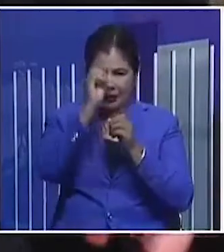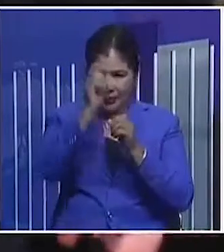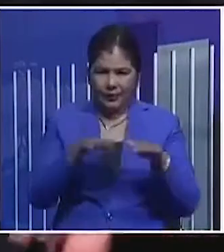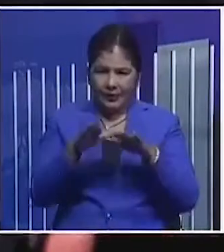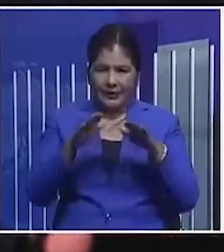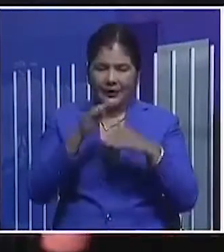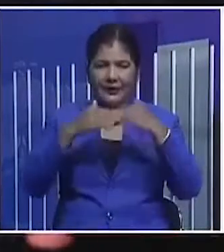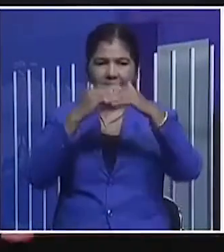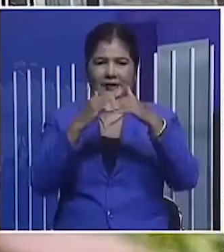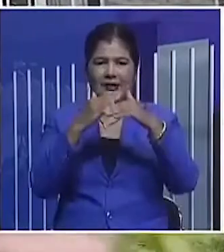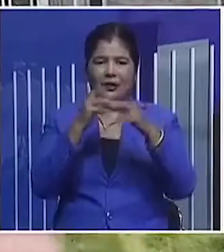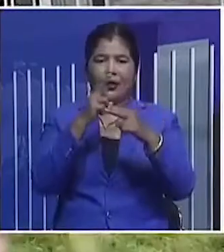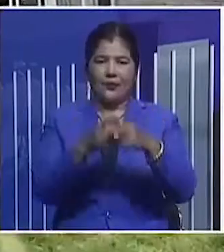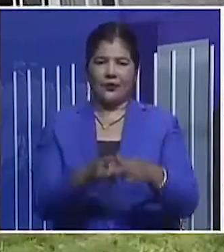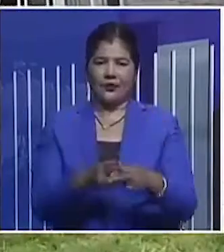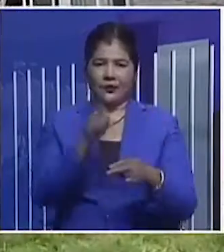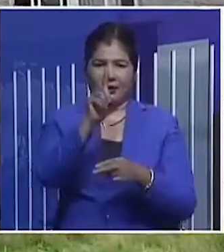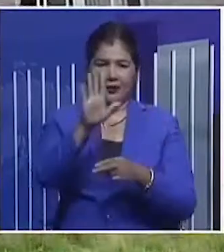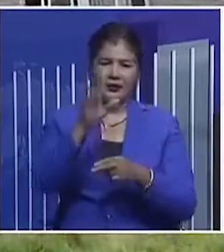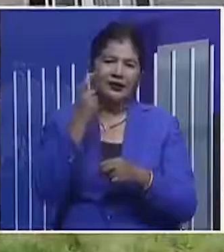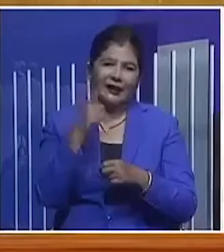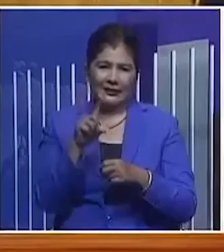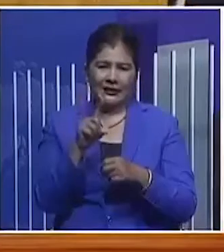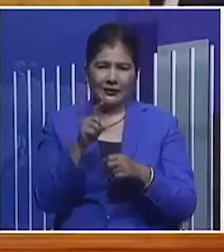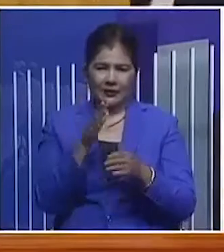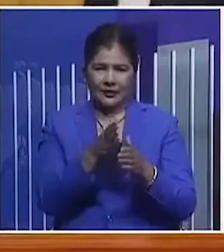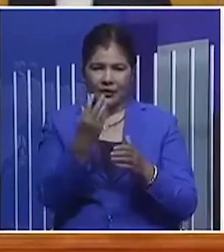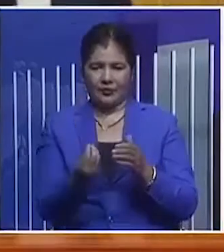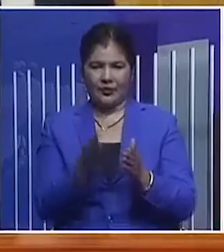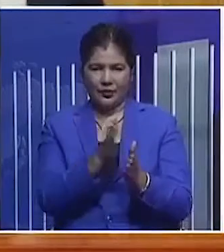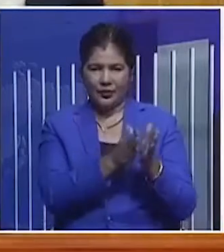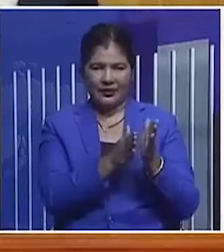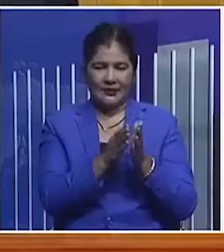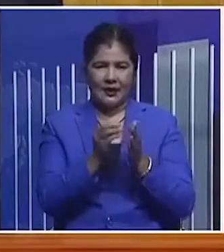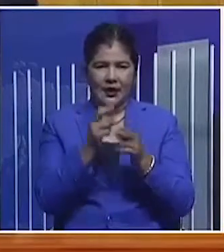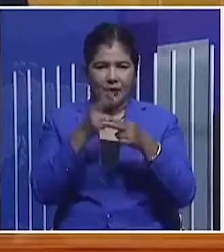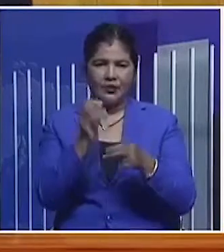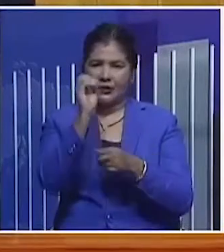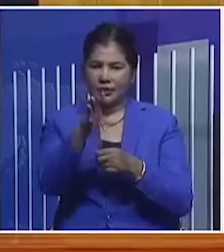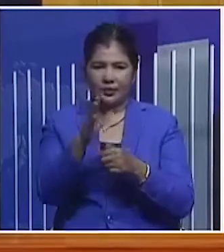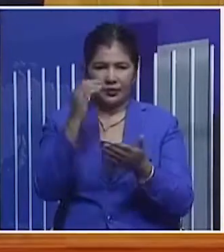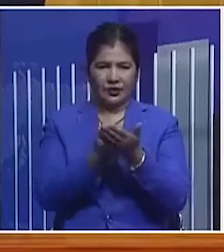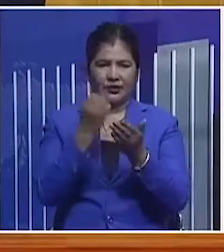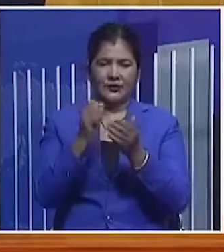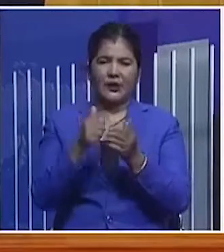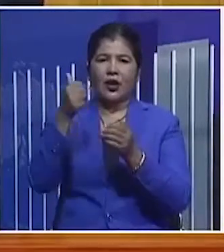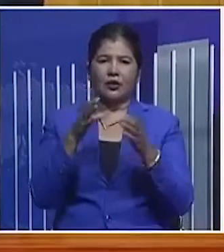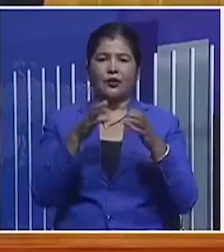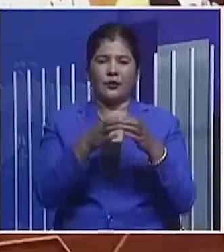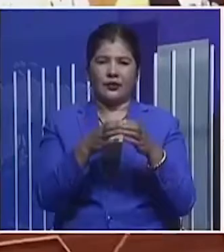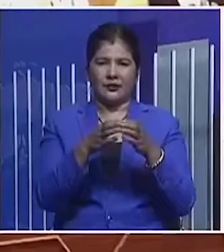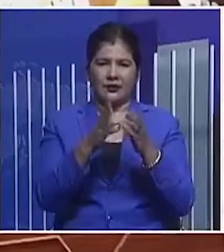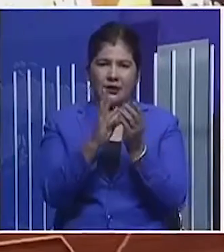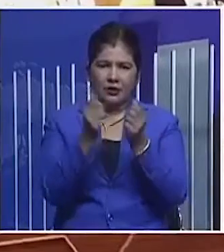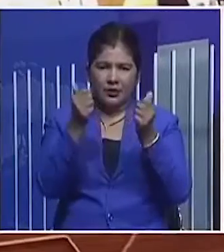कार्यक्रम अन्तर्गतको बजेट 15 लाख भन्दा मुनिका योजनामा बजेट दिएको र सत्ता पक्ष र प्रतिपक्ष बीच